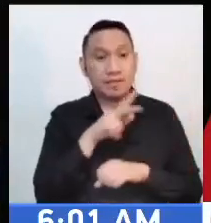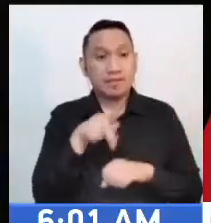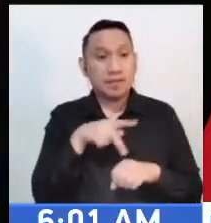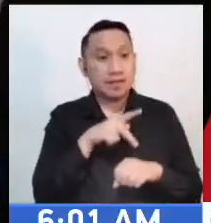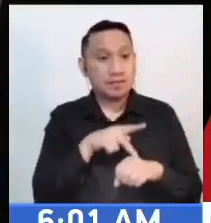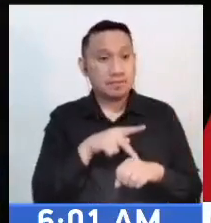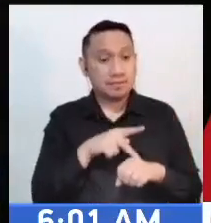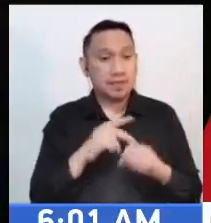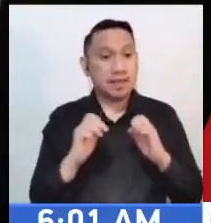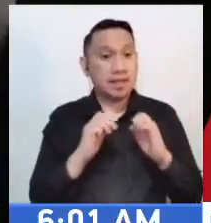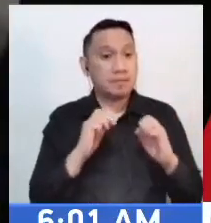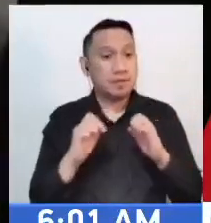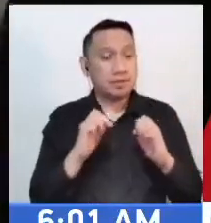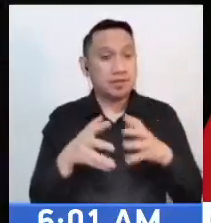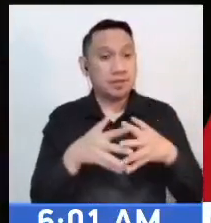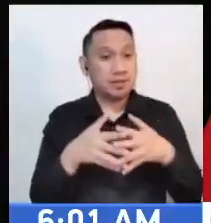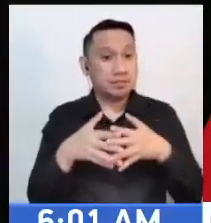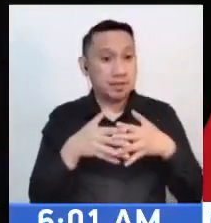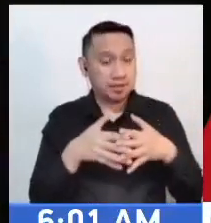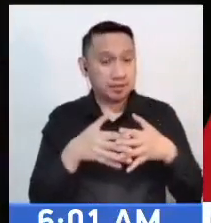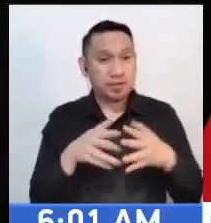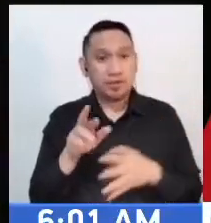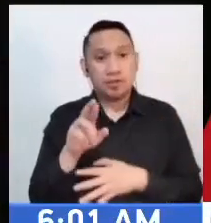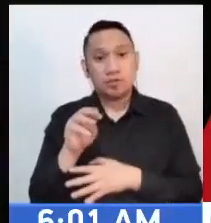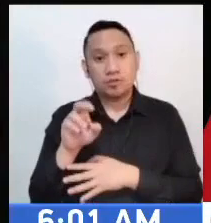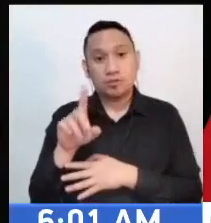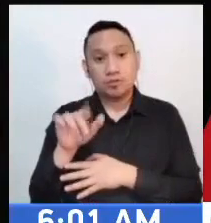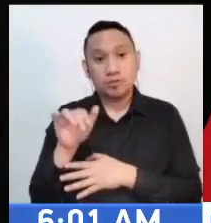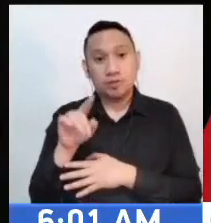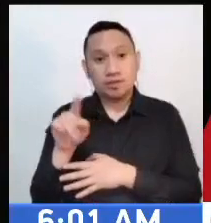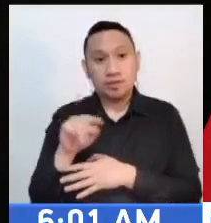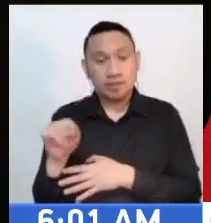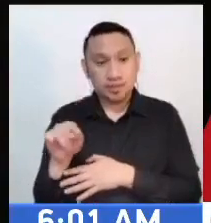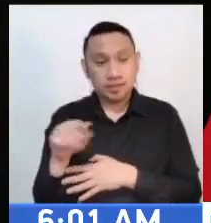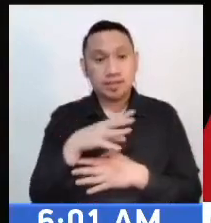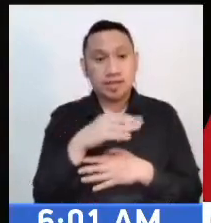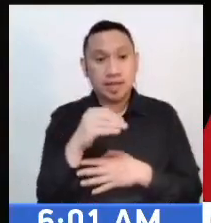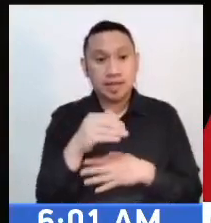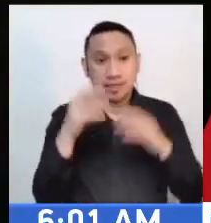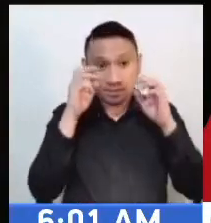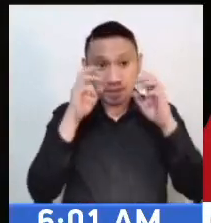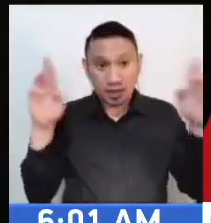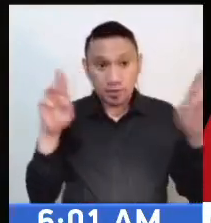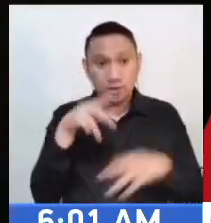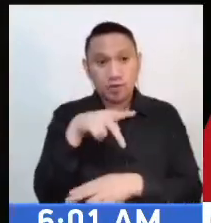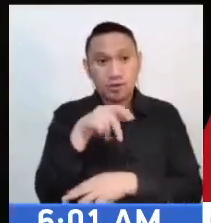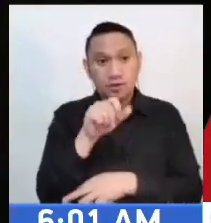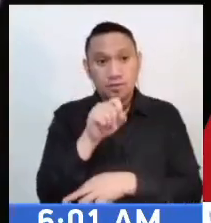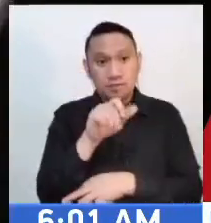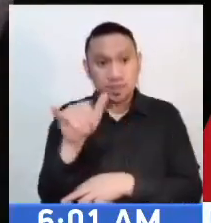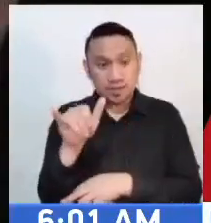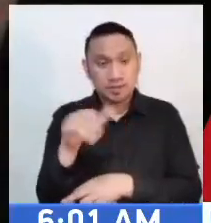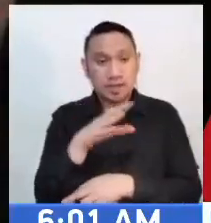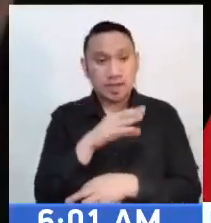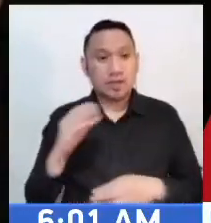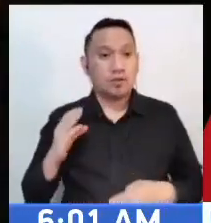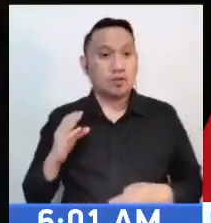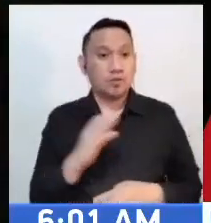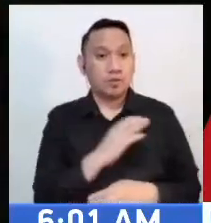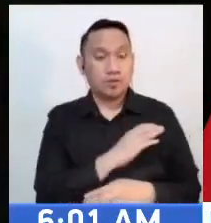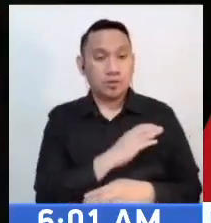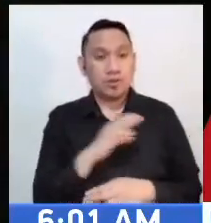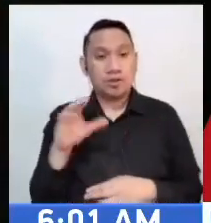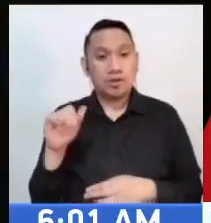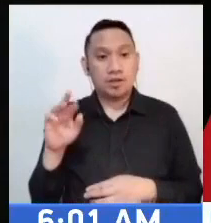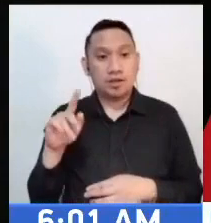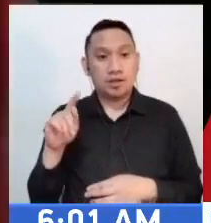Jose Manuel Romualdez, Pasay City Mayor Imelda Calixto Rubiano, Congressman Antonio Calixto at Spokesperson of the Vice